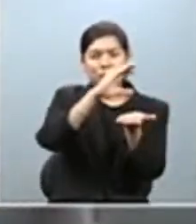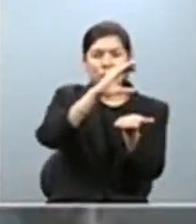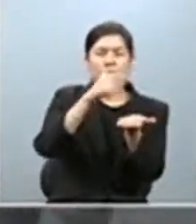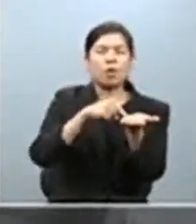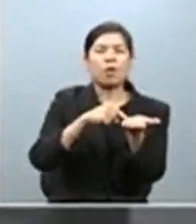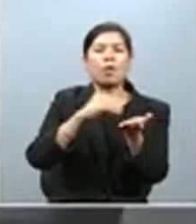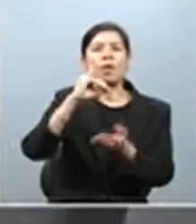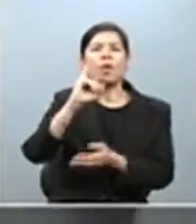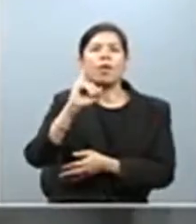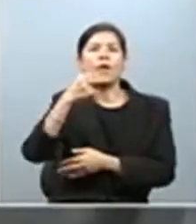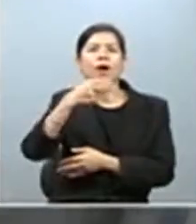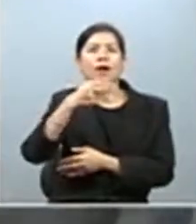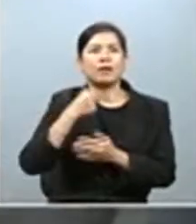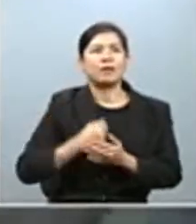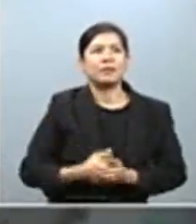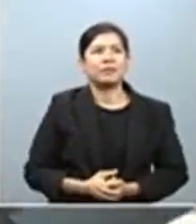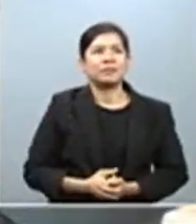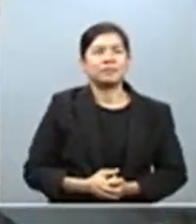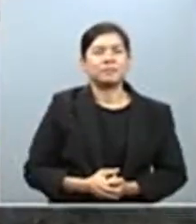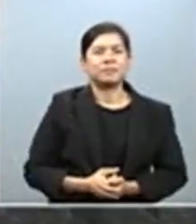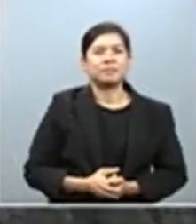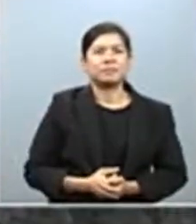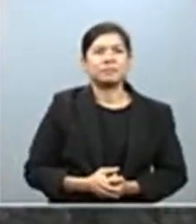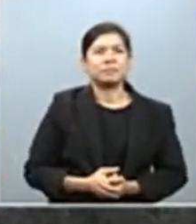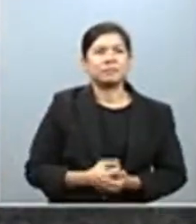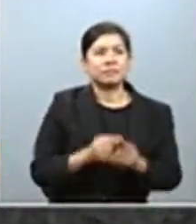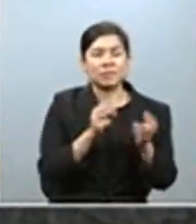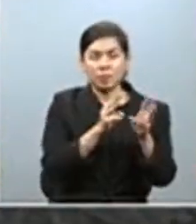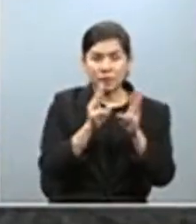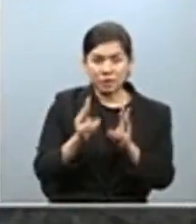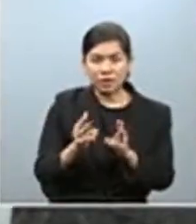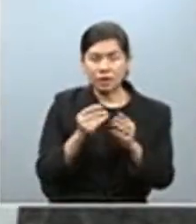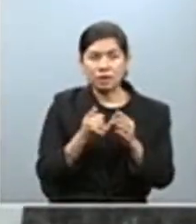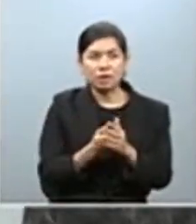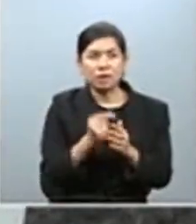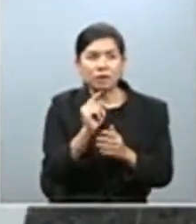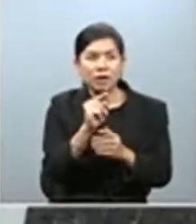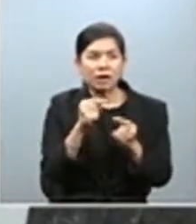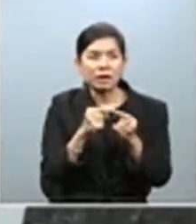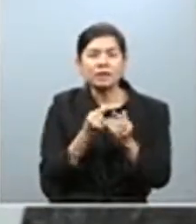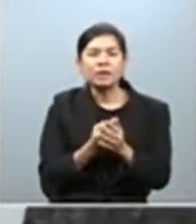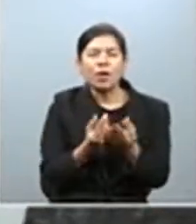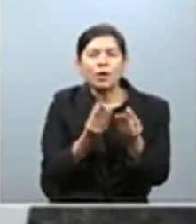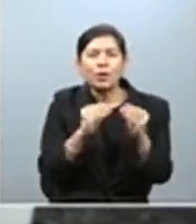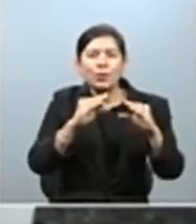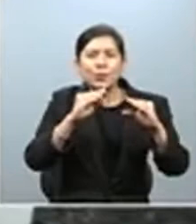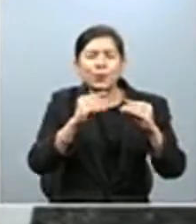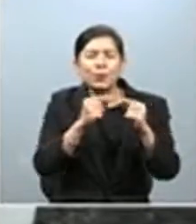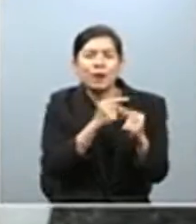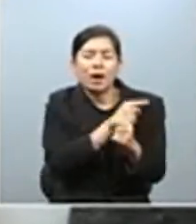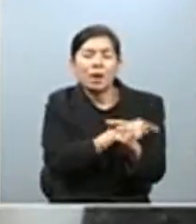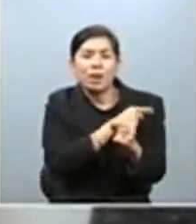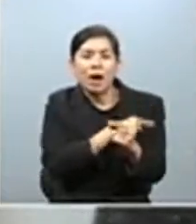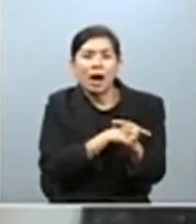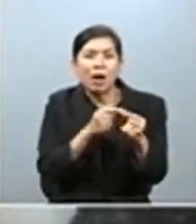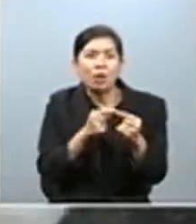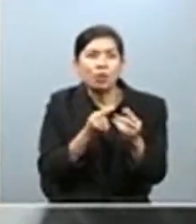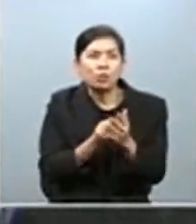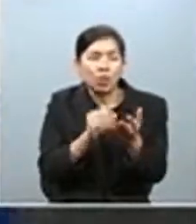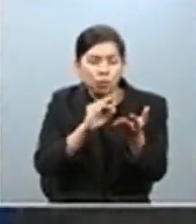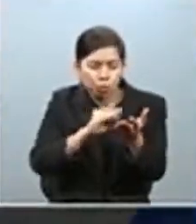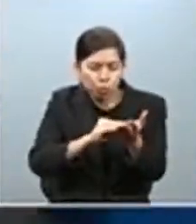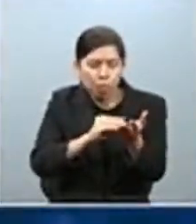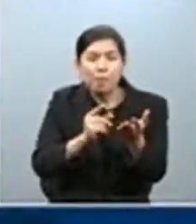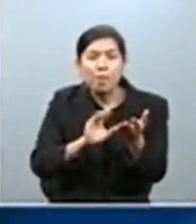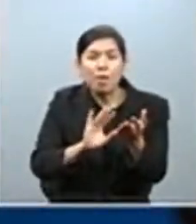ไห่ดูดนม วิธีดูดก็คือนำสำลีจุ่มแอลกอฮอล์จุดไฟแล้วทิ้งลงในไห่ใ